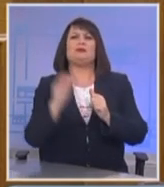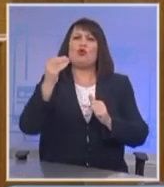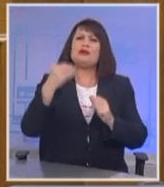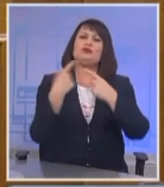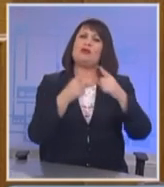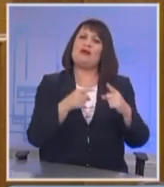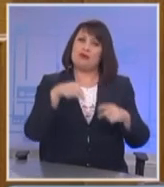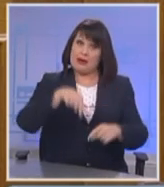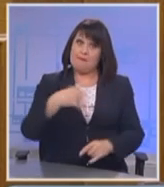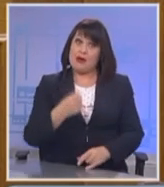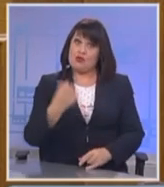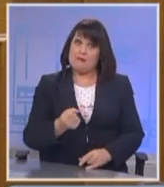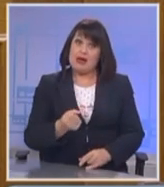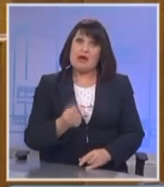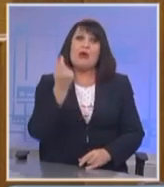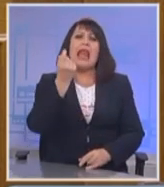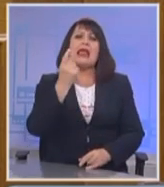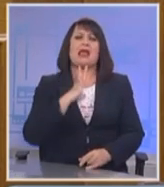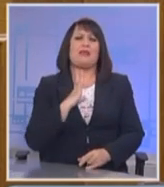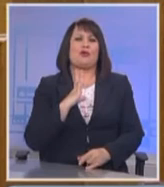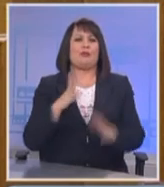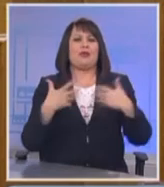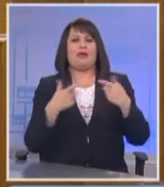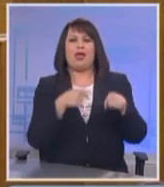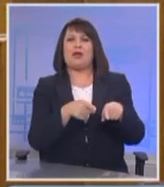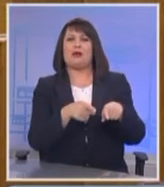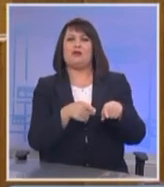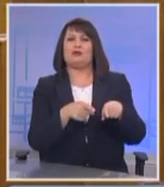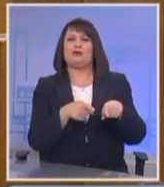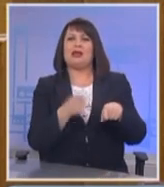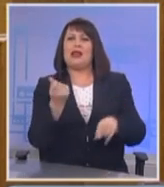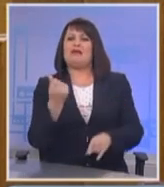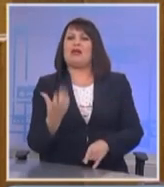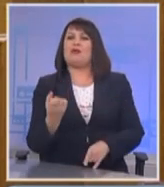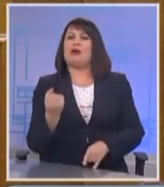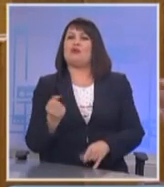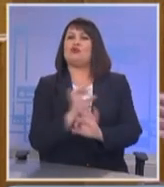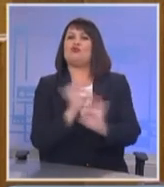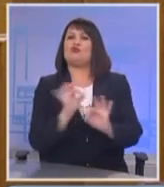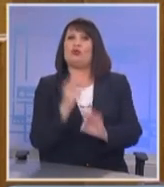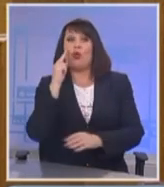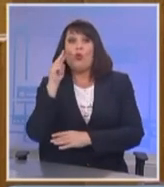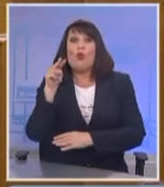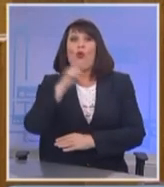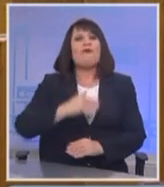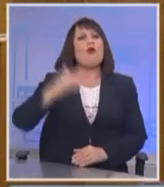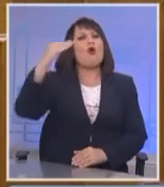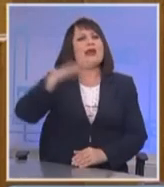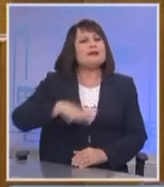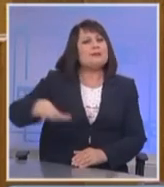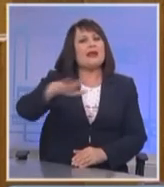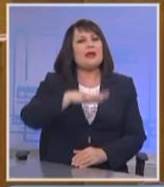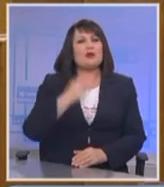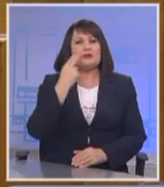υπάρχουν και τώρα, αλλά τα χαίρονται λίγοι, είναι προνόμιον αυτών που τα έχουν. Κάντε μια βόλτα στα βόρεια προάστια και δείτε